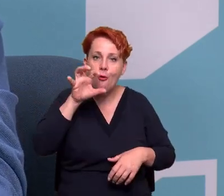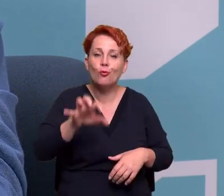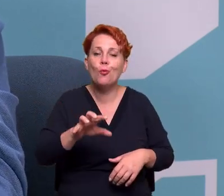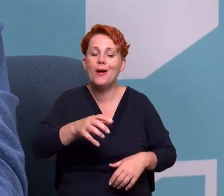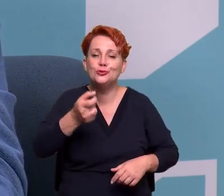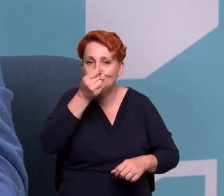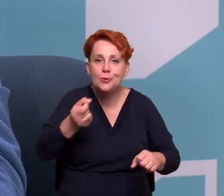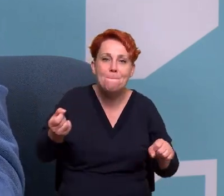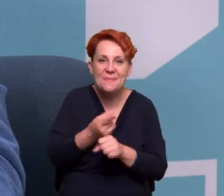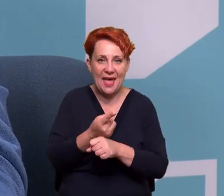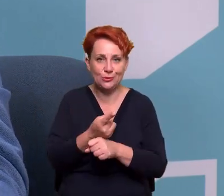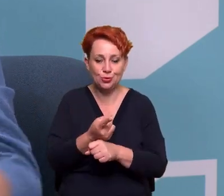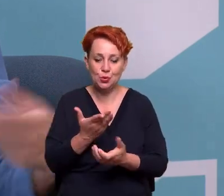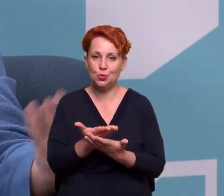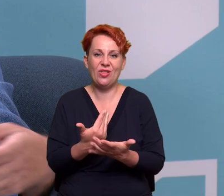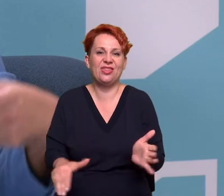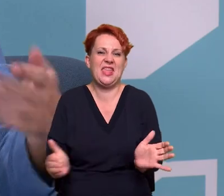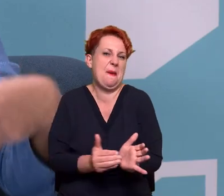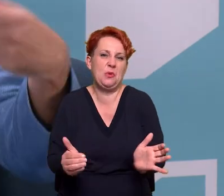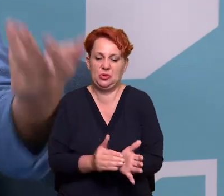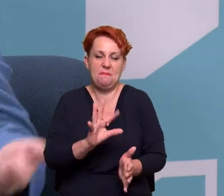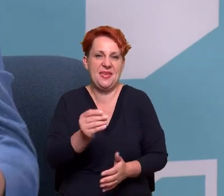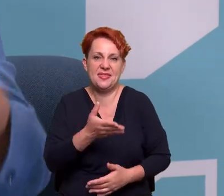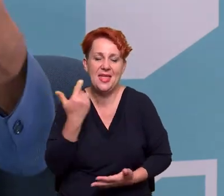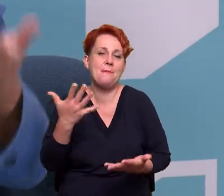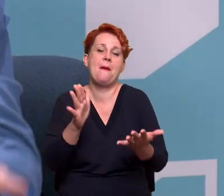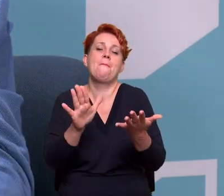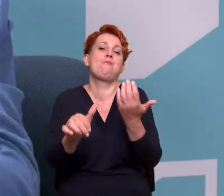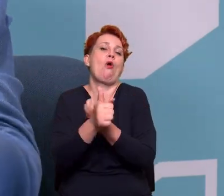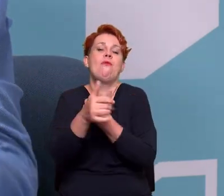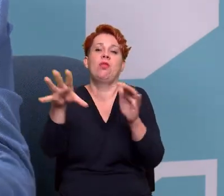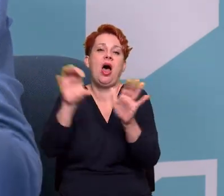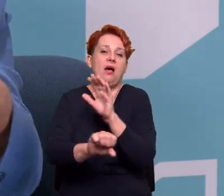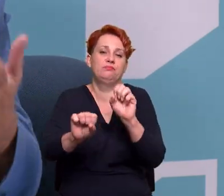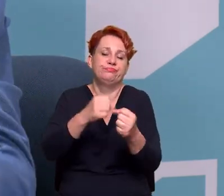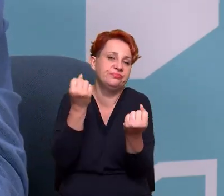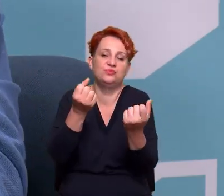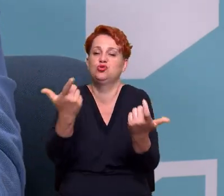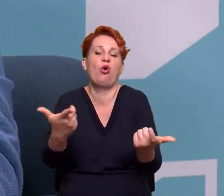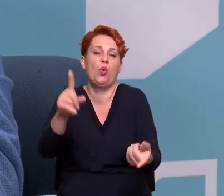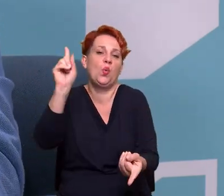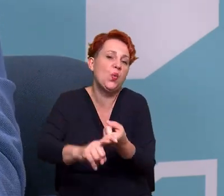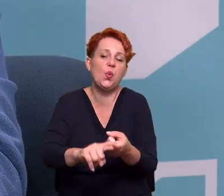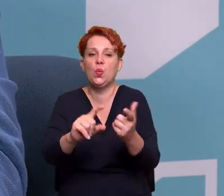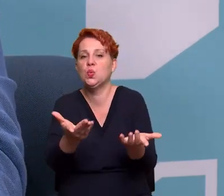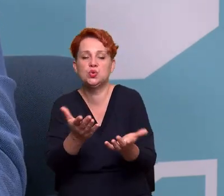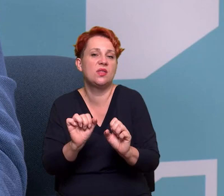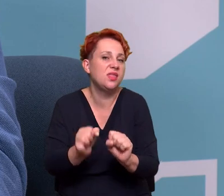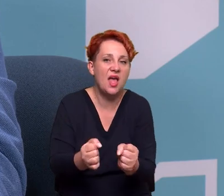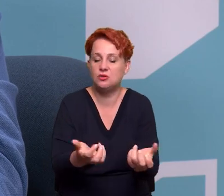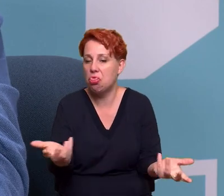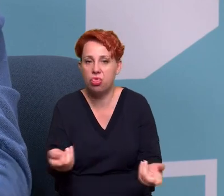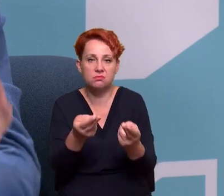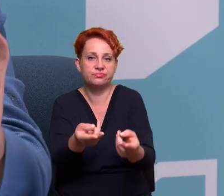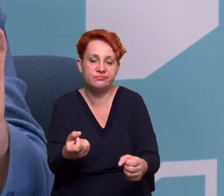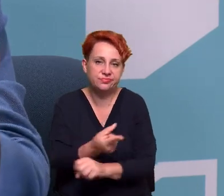która przestała być użyteczna lub piękna, bo się na przykład zepsuła, zużyła, wyczerpała swoją moc sprawczą.